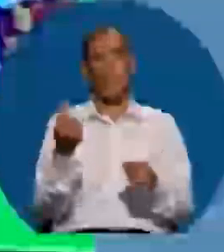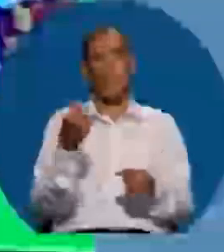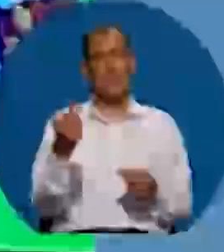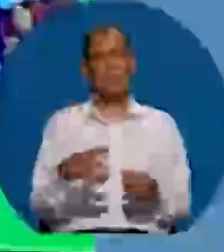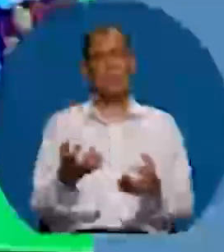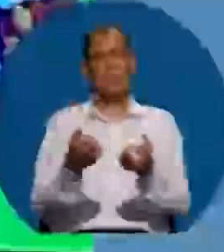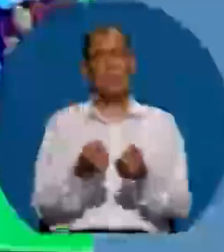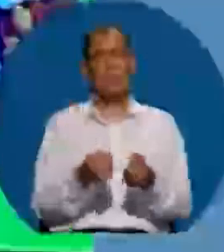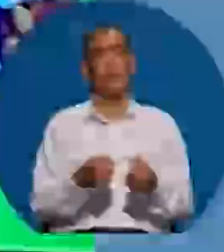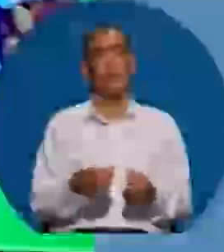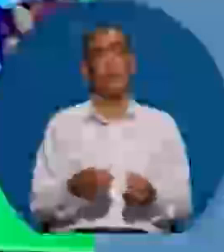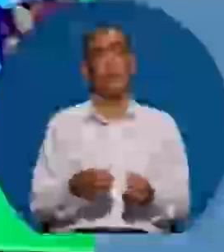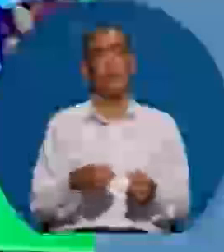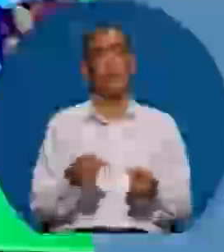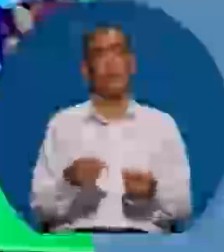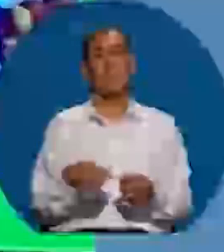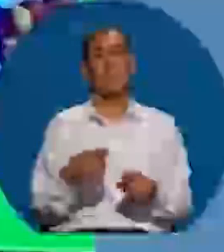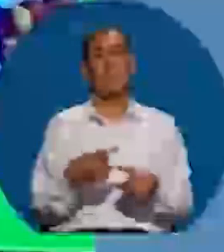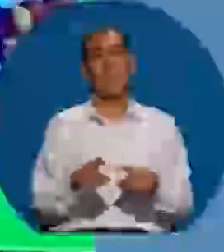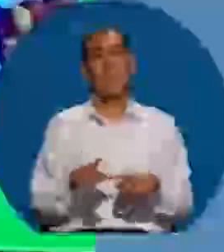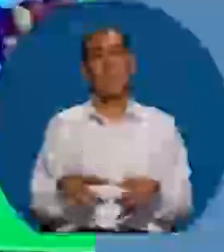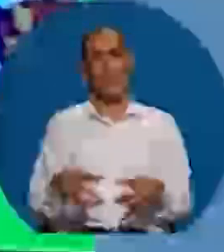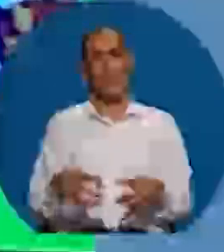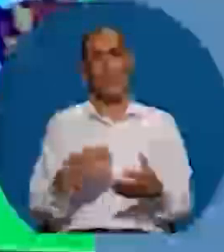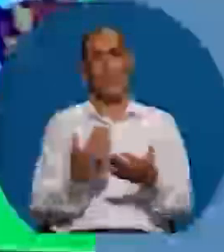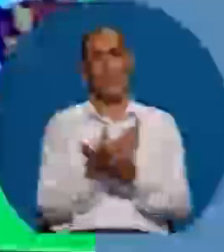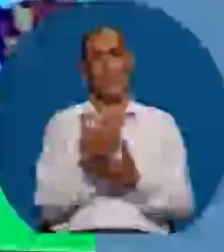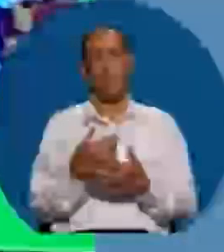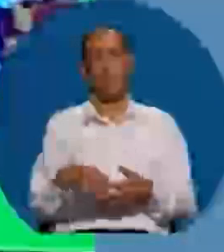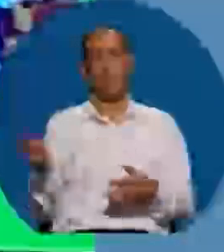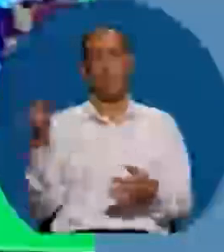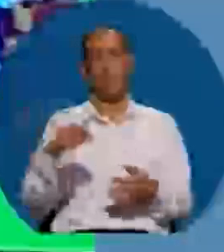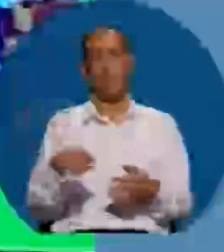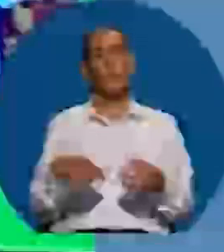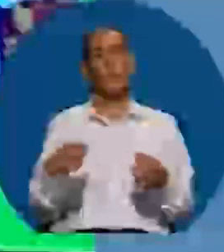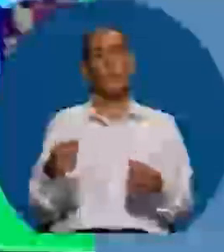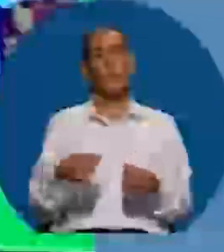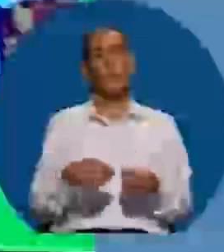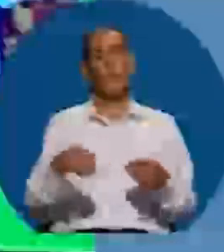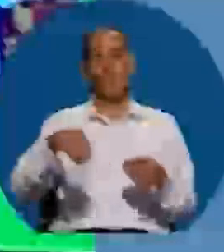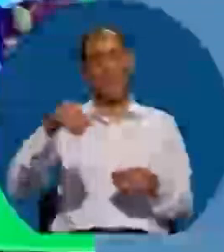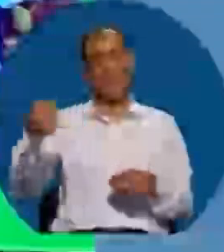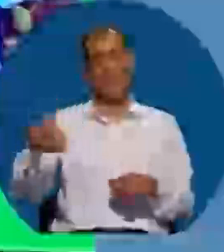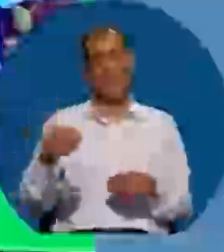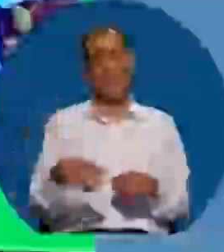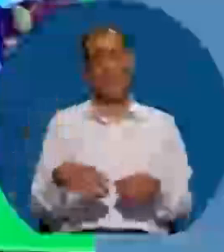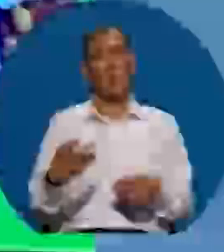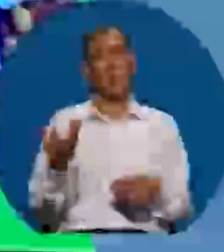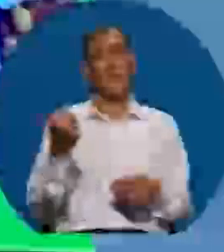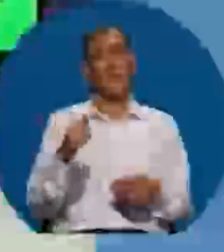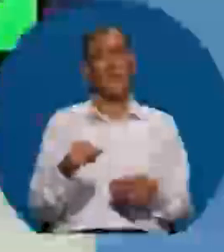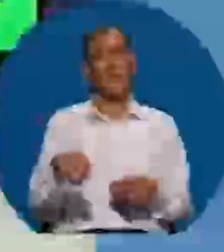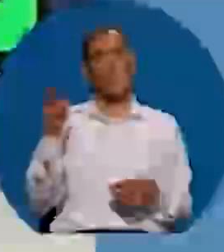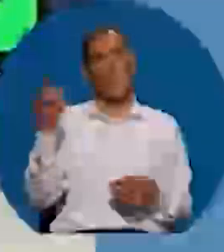арнаулы қаразларға алынып келінуі, ол данның тазалануы, һәм бізлерге он болып келуінде бір қанша